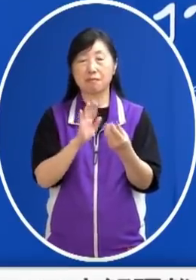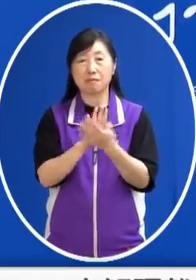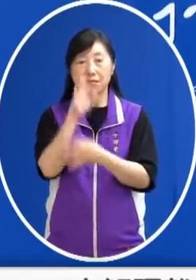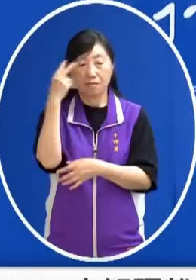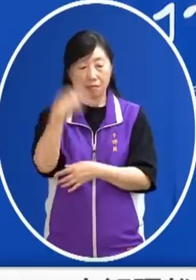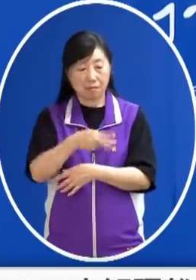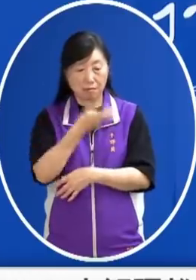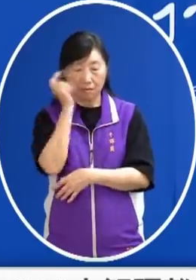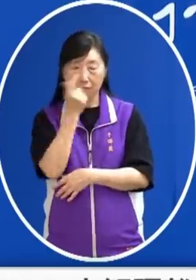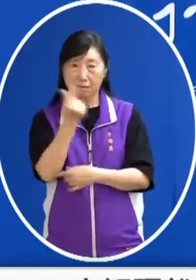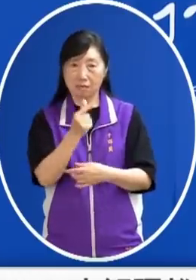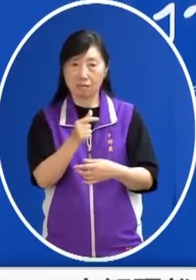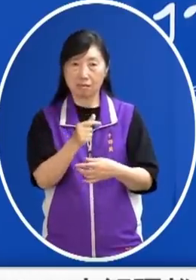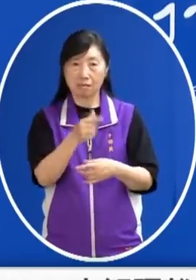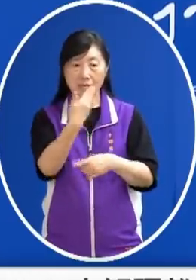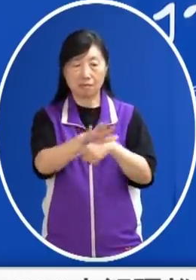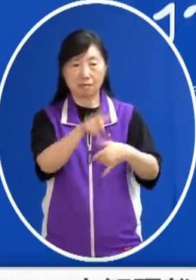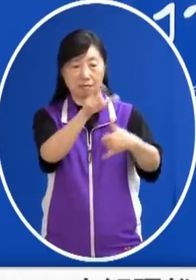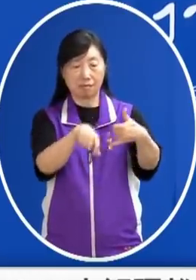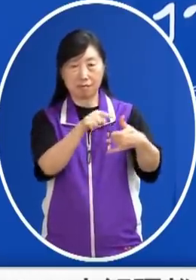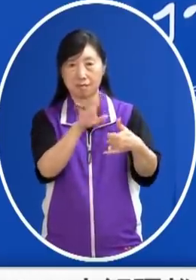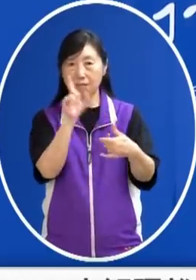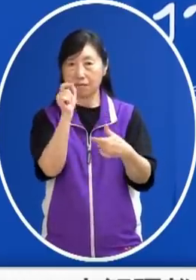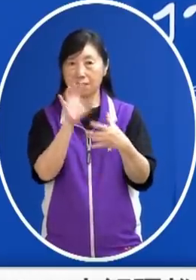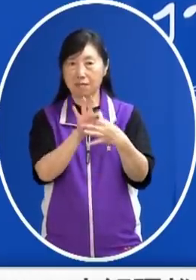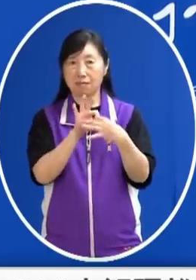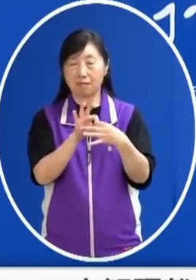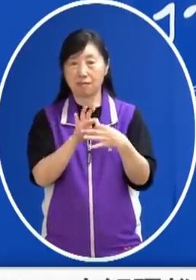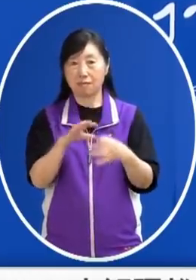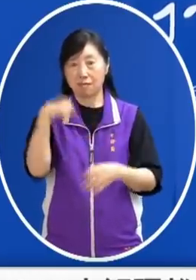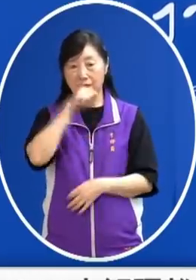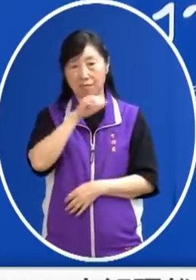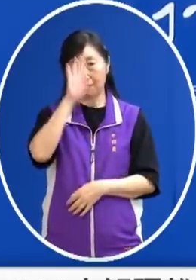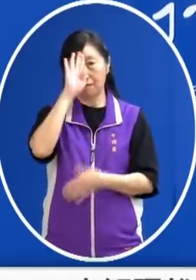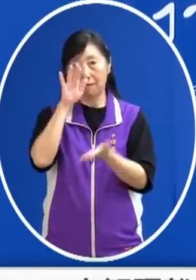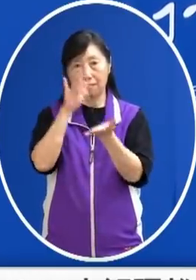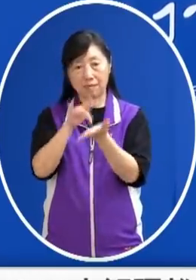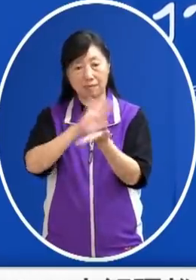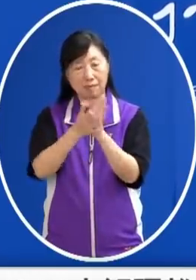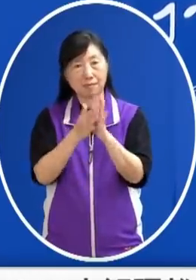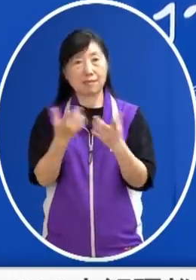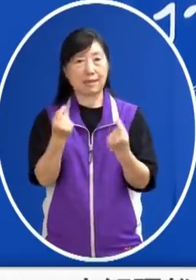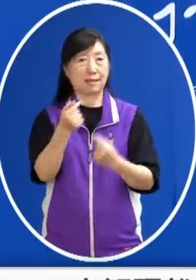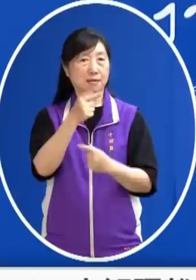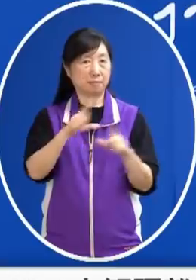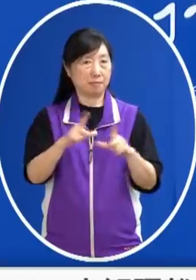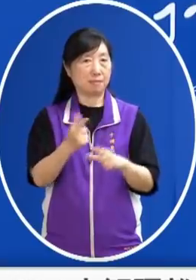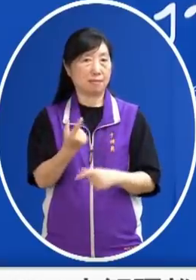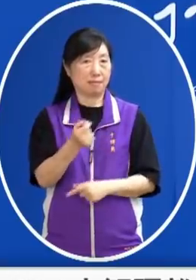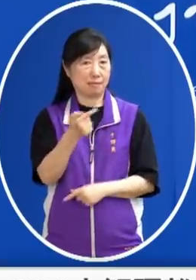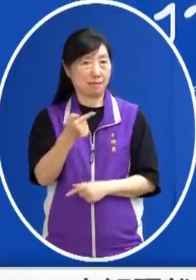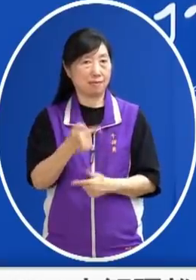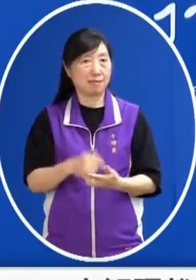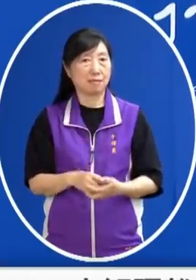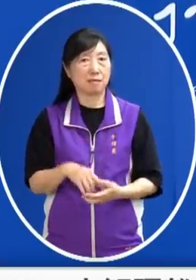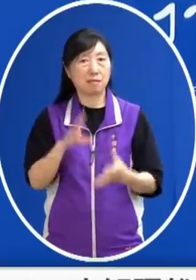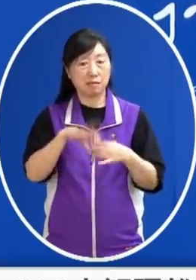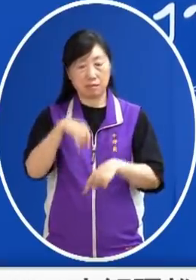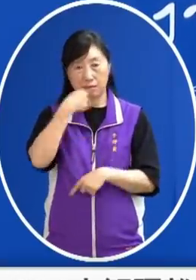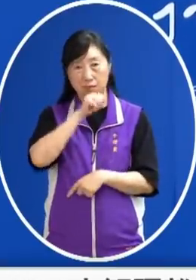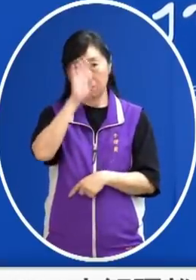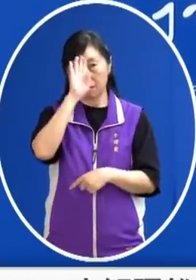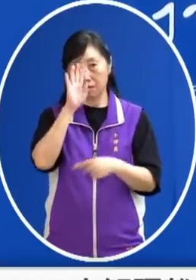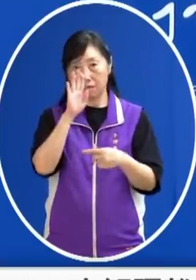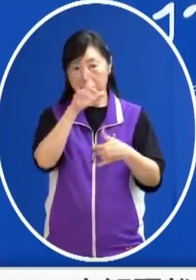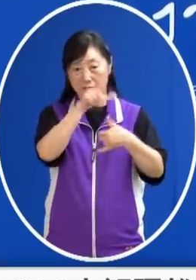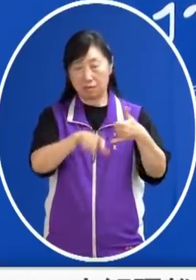关哦。那他也说到，台湾的病毒变异其实也是大的，基本上因为台湾的病人的所带